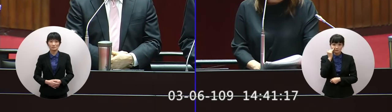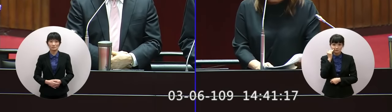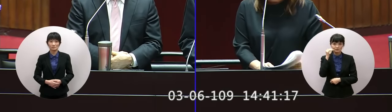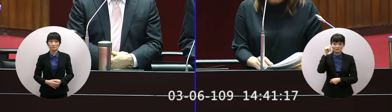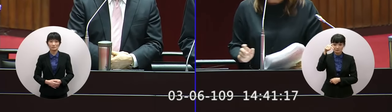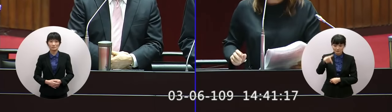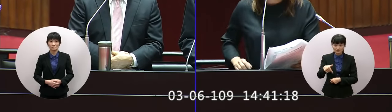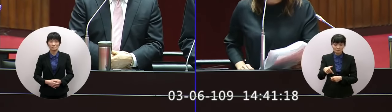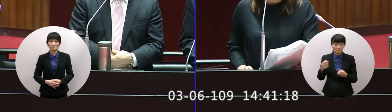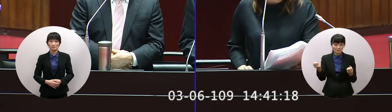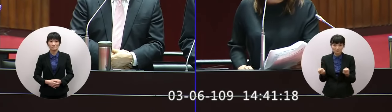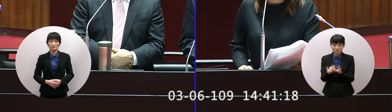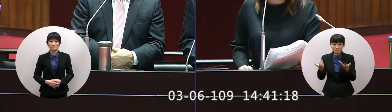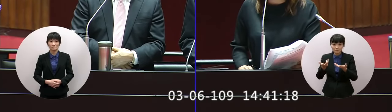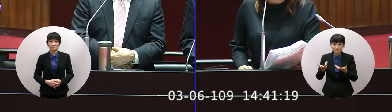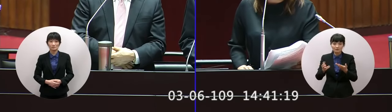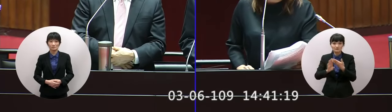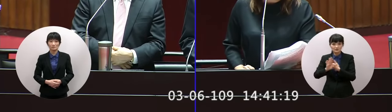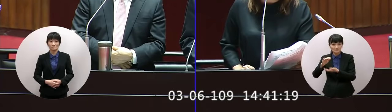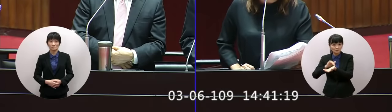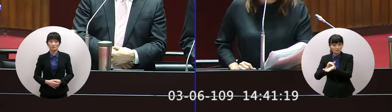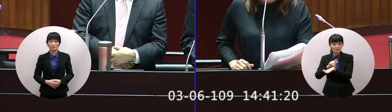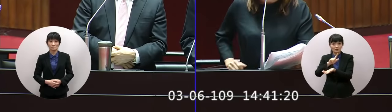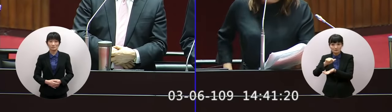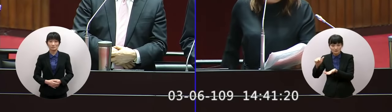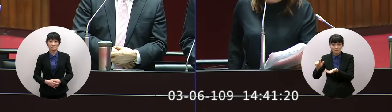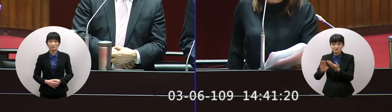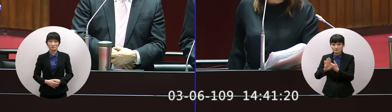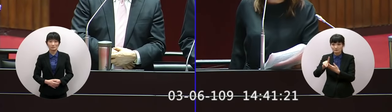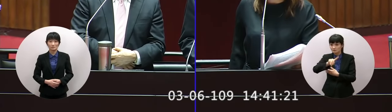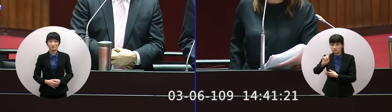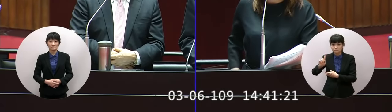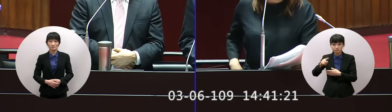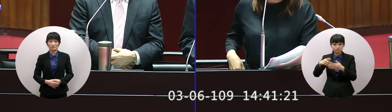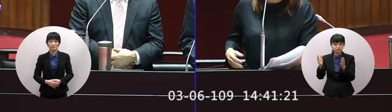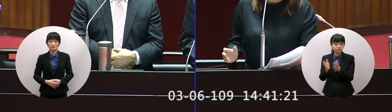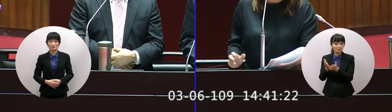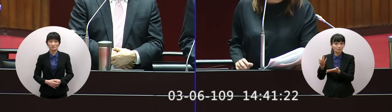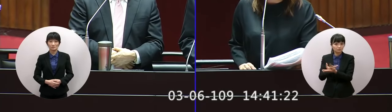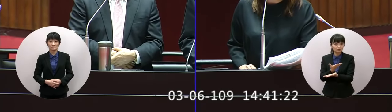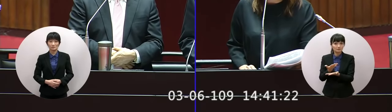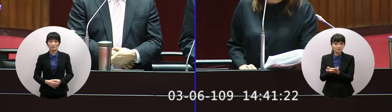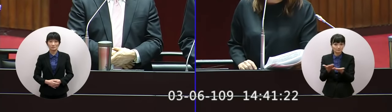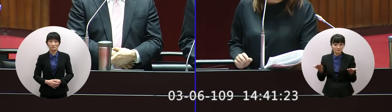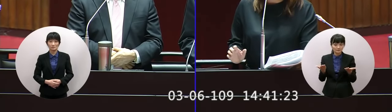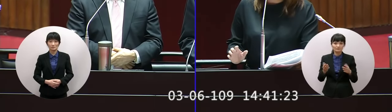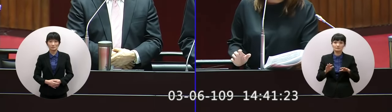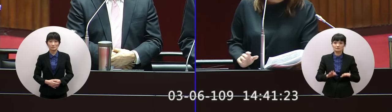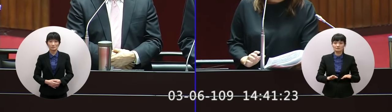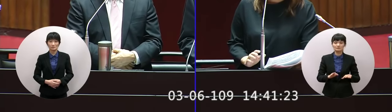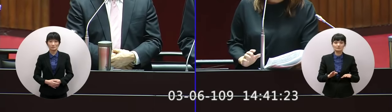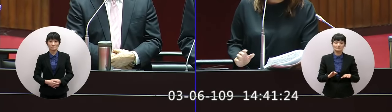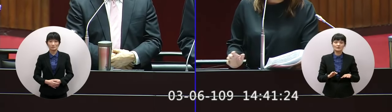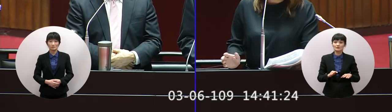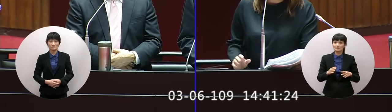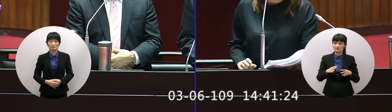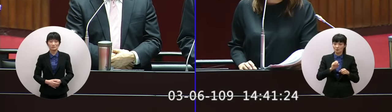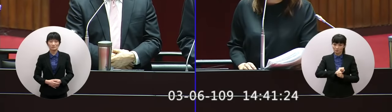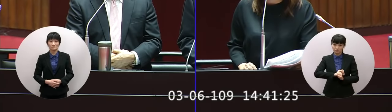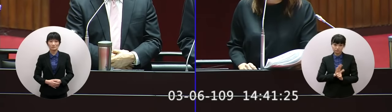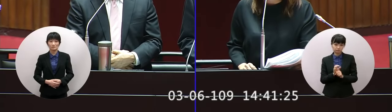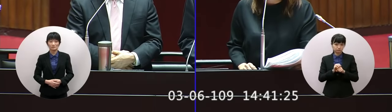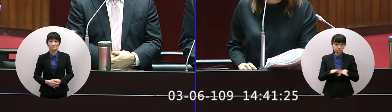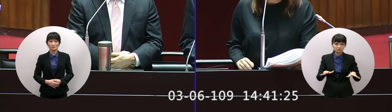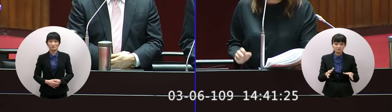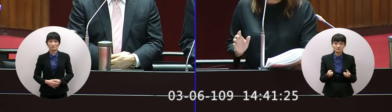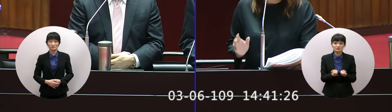呢？就这一次台湾的口罩我们依赖大陆进口，新冠肺炎爆发以后大陆几乎工厂